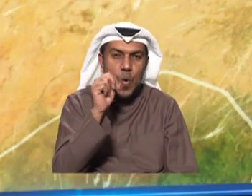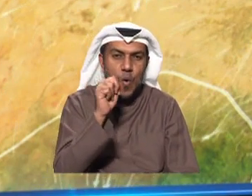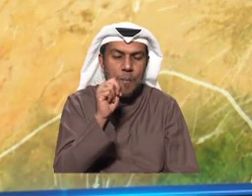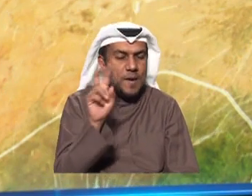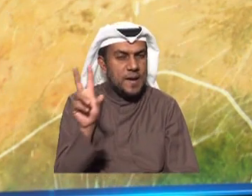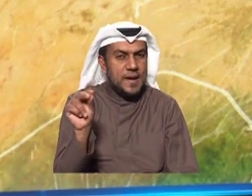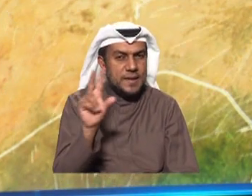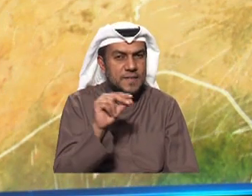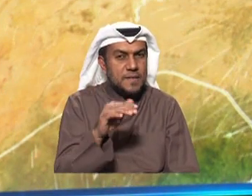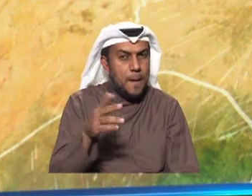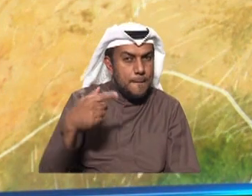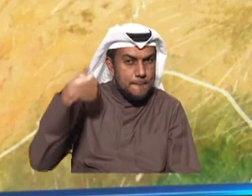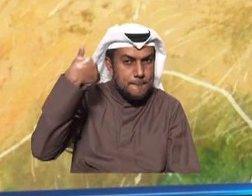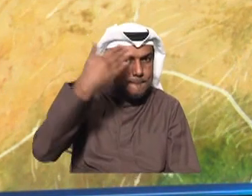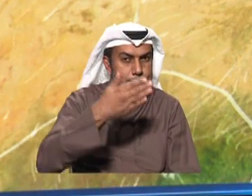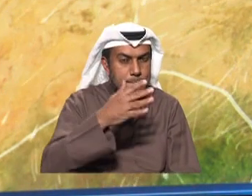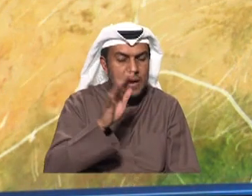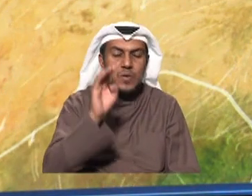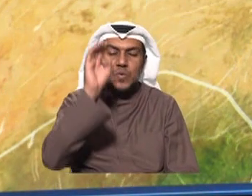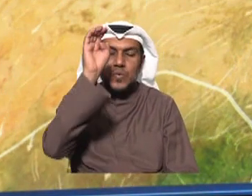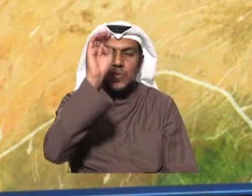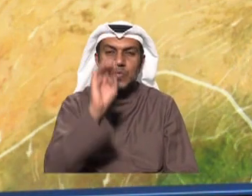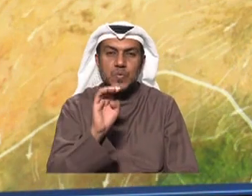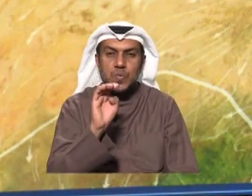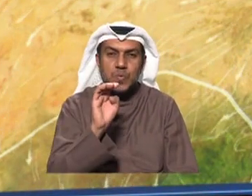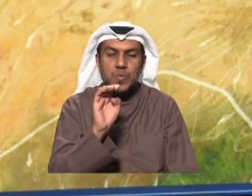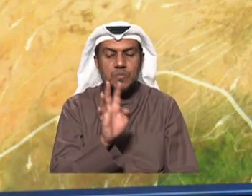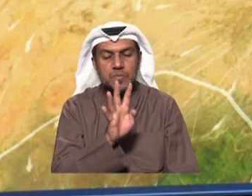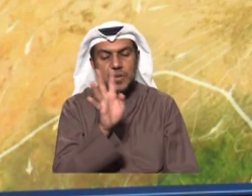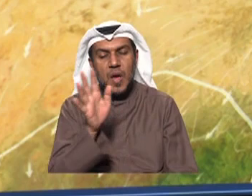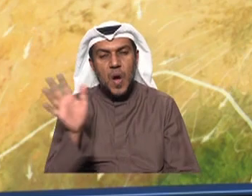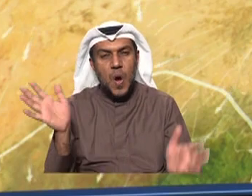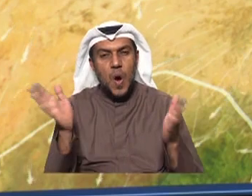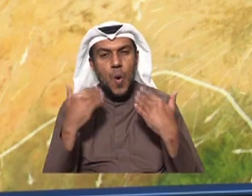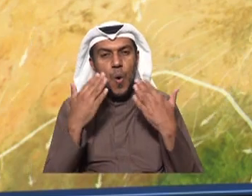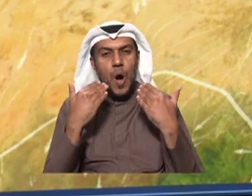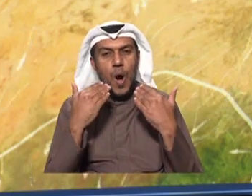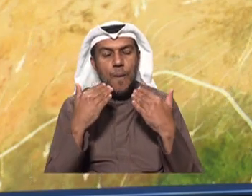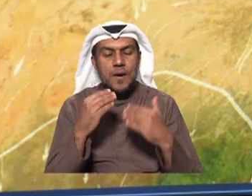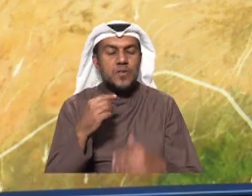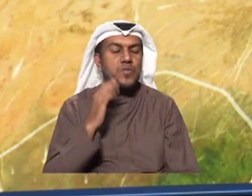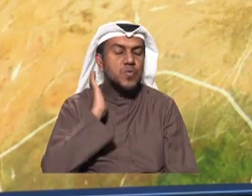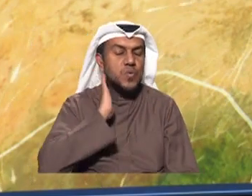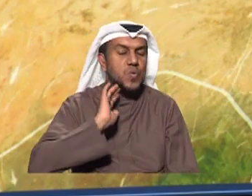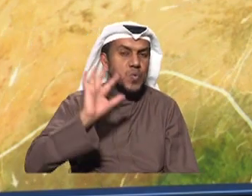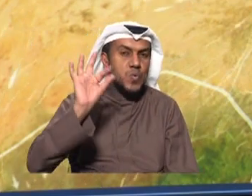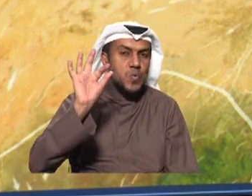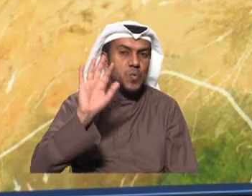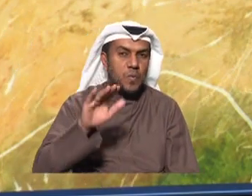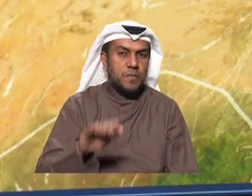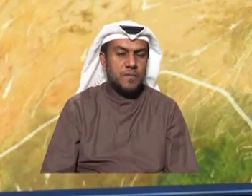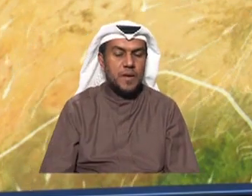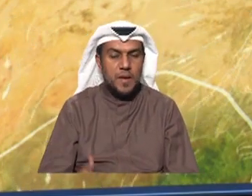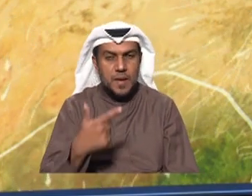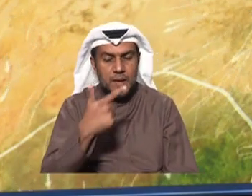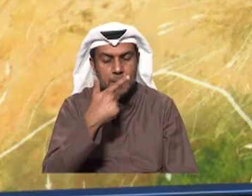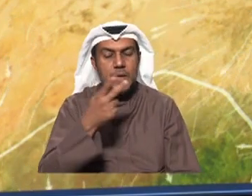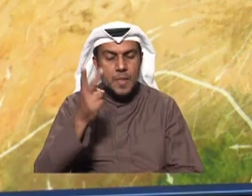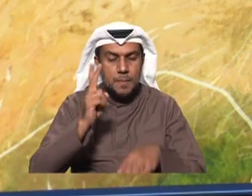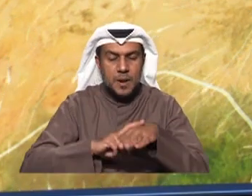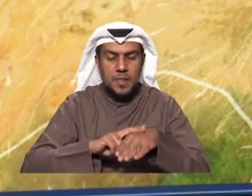تحول في اتجاه الرياح إلى رياح جنوبية شرقية وعودة للأجواء الرطبة وأيضا عودة لتكاثر السحب تدريجيا خلال